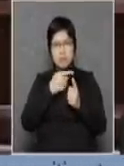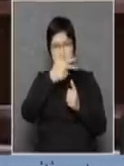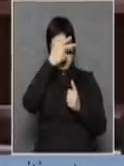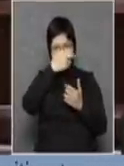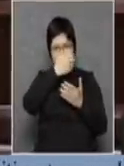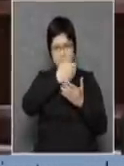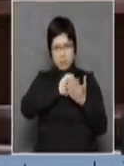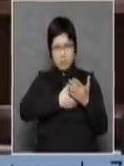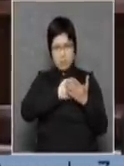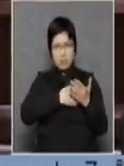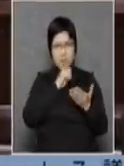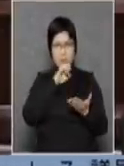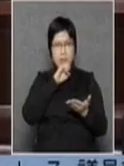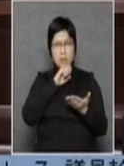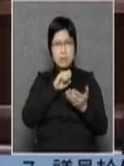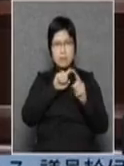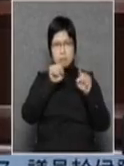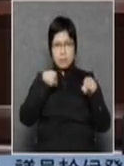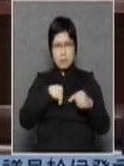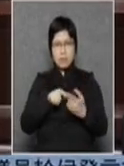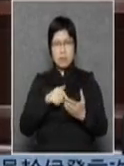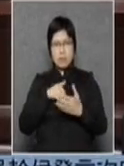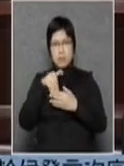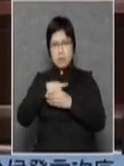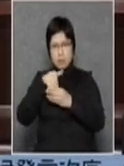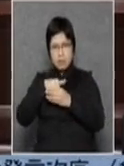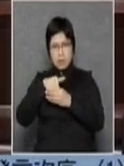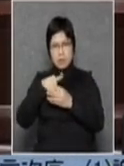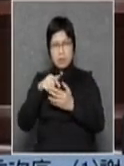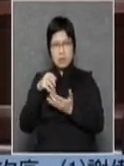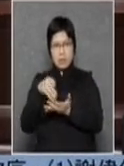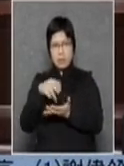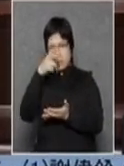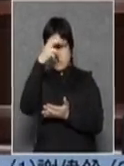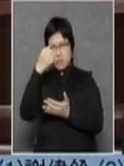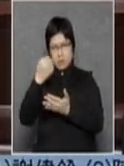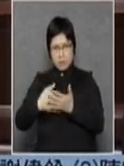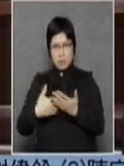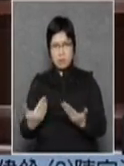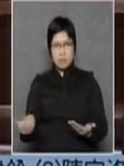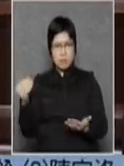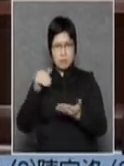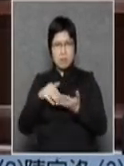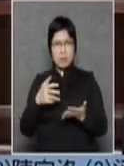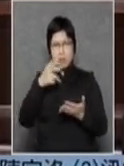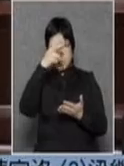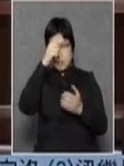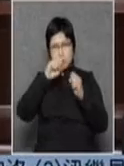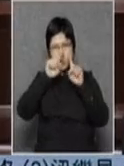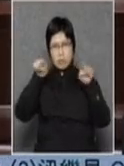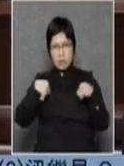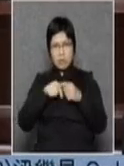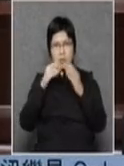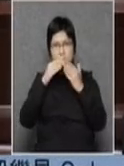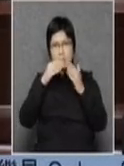咨询稿到佢嘅竞选政纲到佢而家呢份施政报告嘅房屋政策呢，